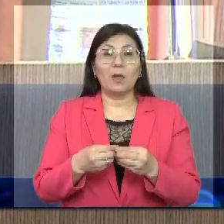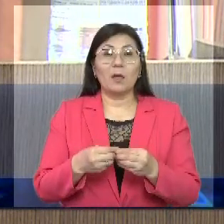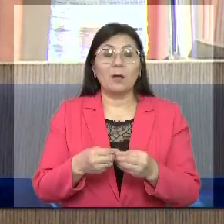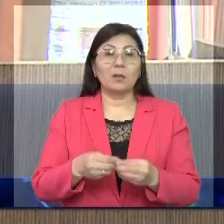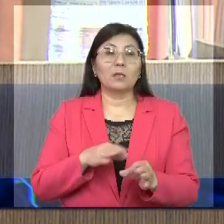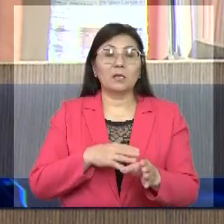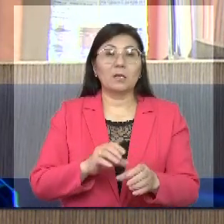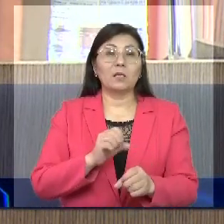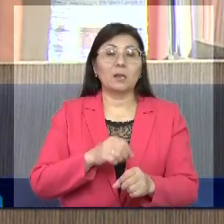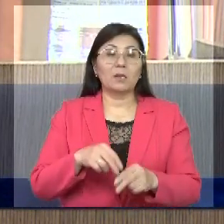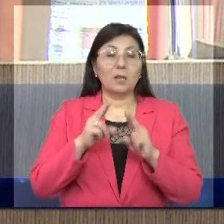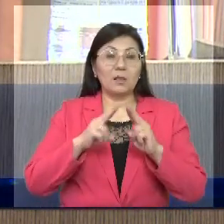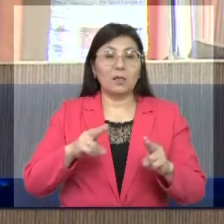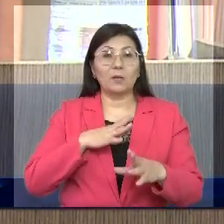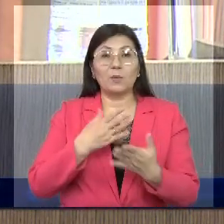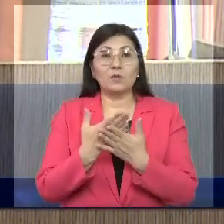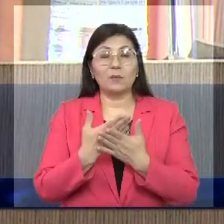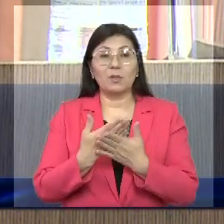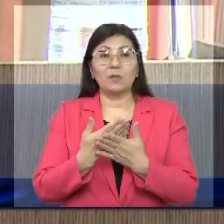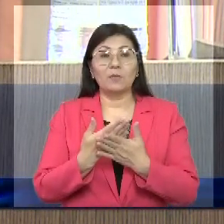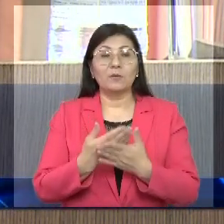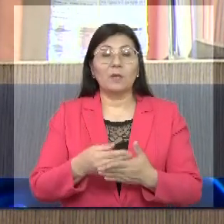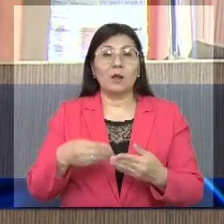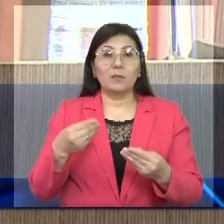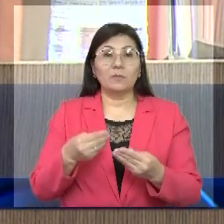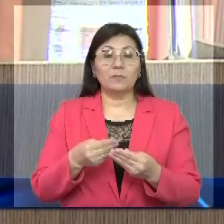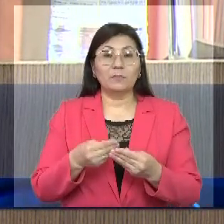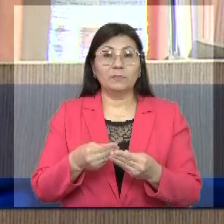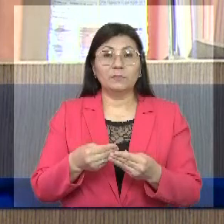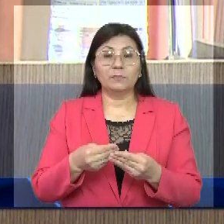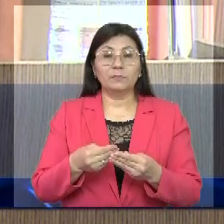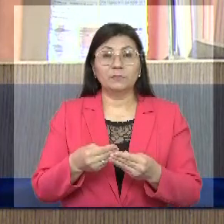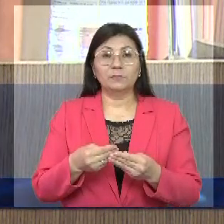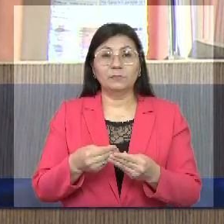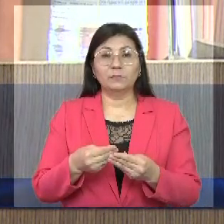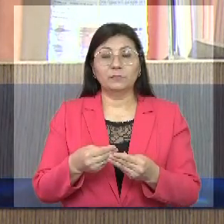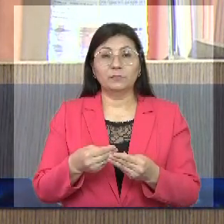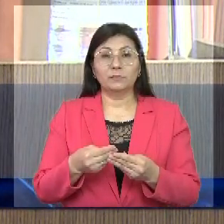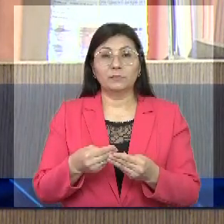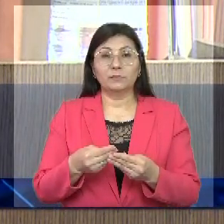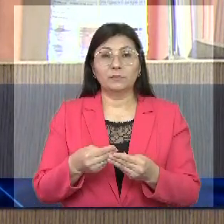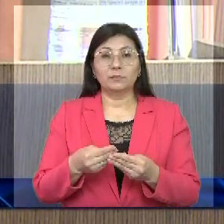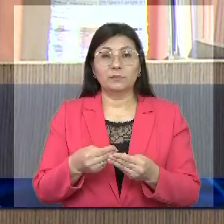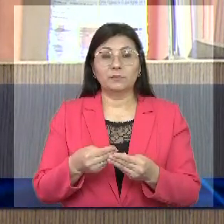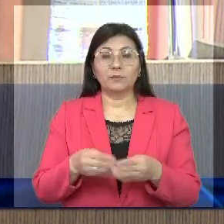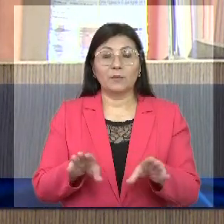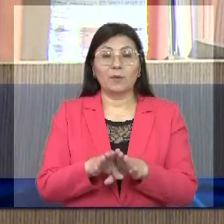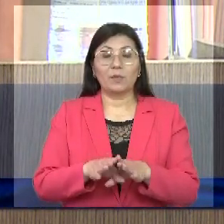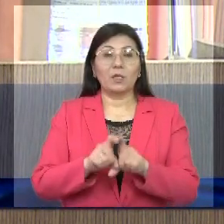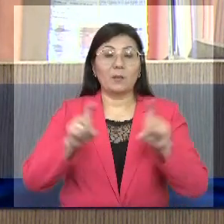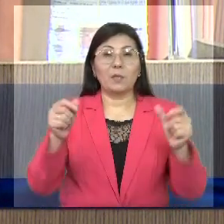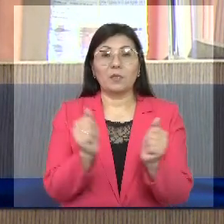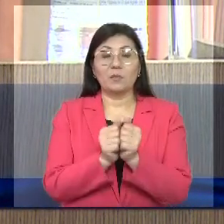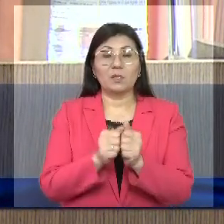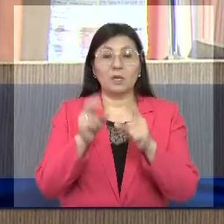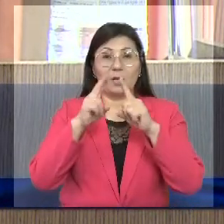қамтылды. Жалпы жоспарланғаны 4030, 2010-ы демалды және сонымен бірге мектеп жанындағы